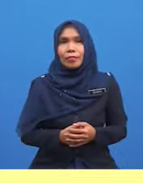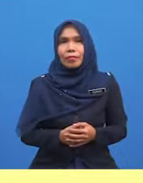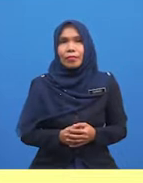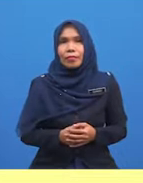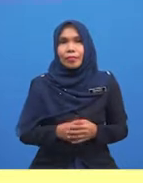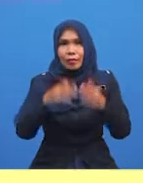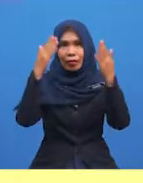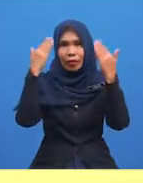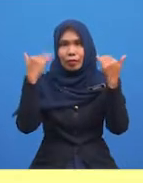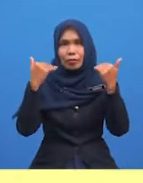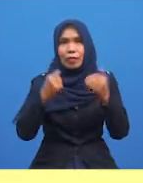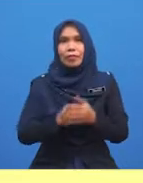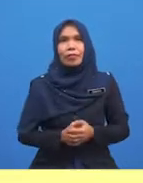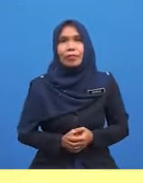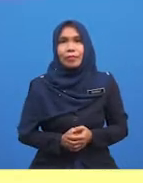pemerintahan negara kita.